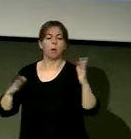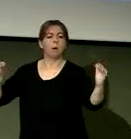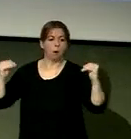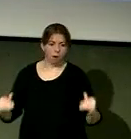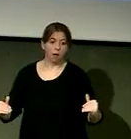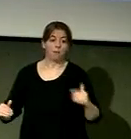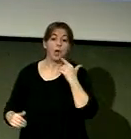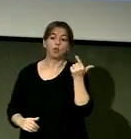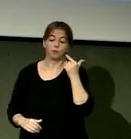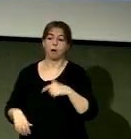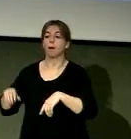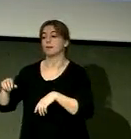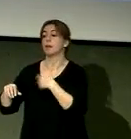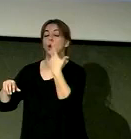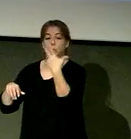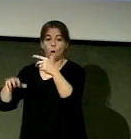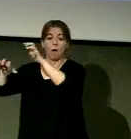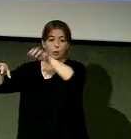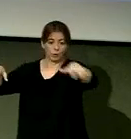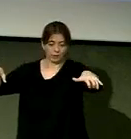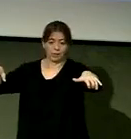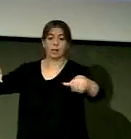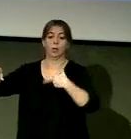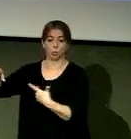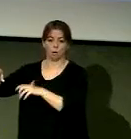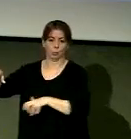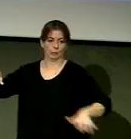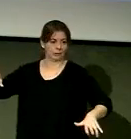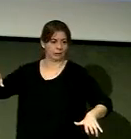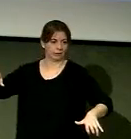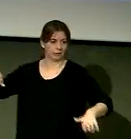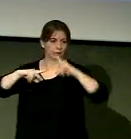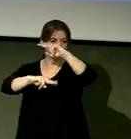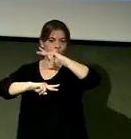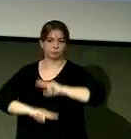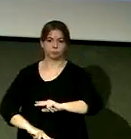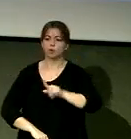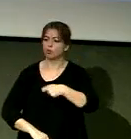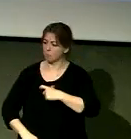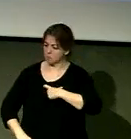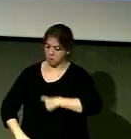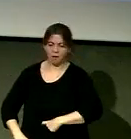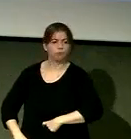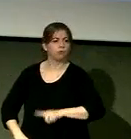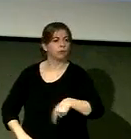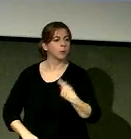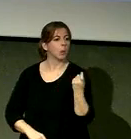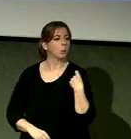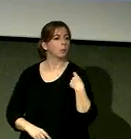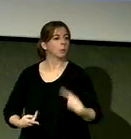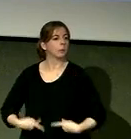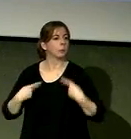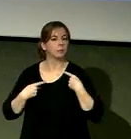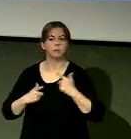vous ne pouvez pas être sur les 3 en même temps. Donc normalement sur votre badge, vous avez les numéros des ateliers qui